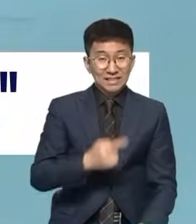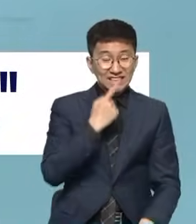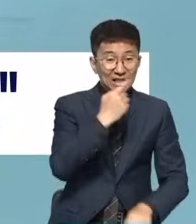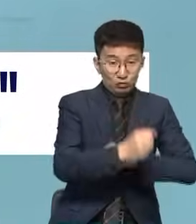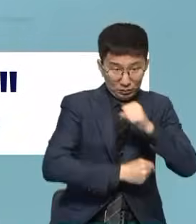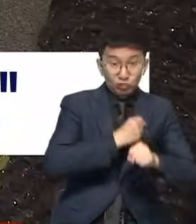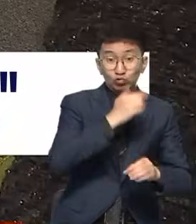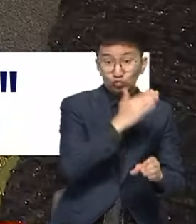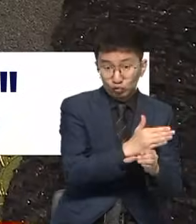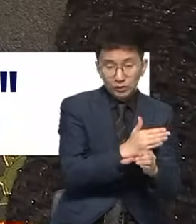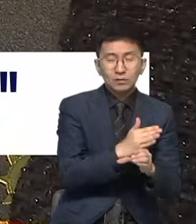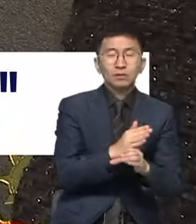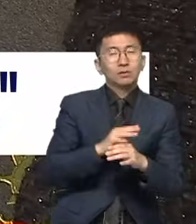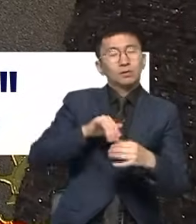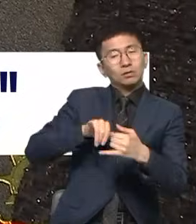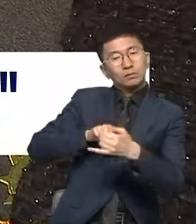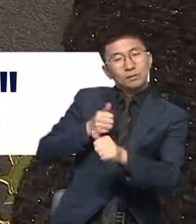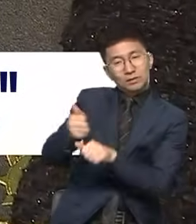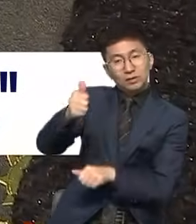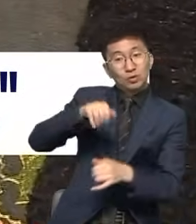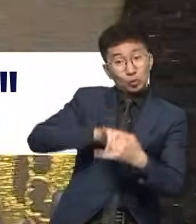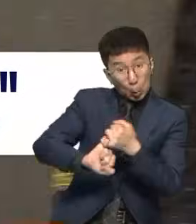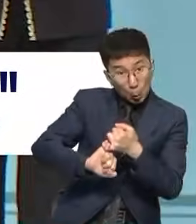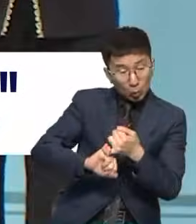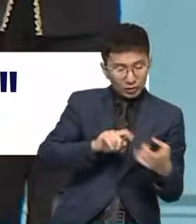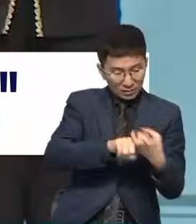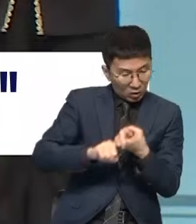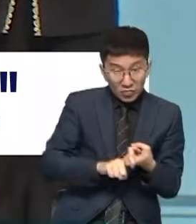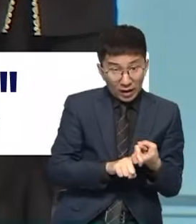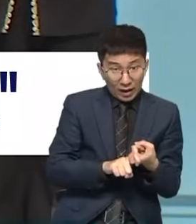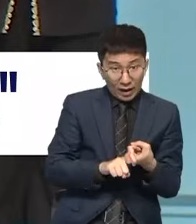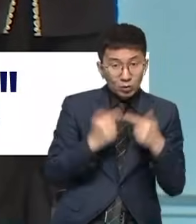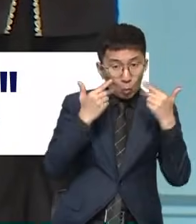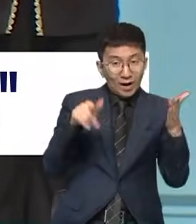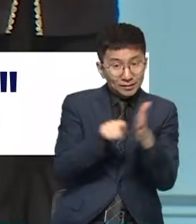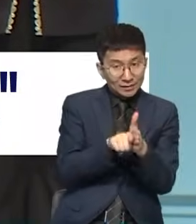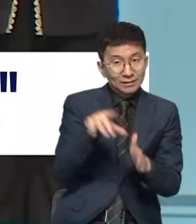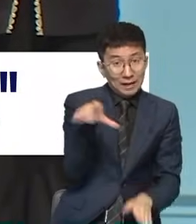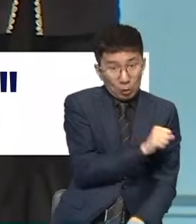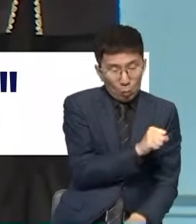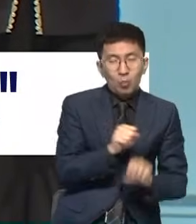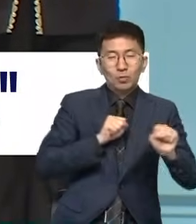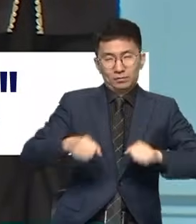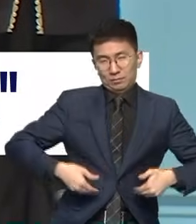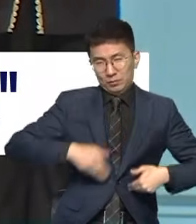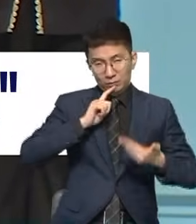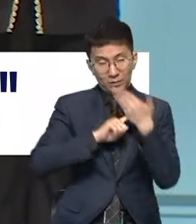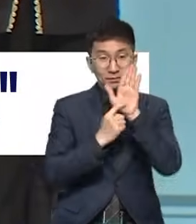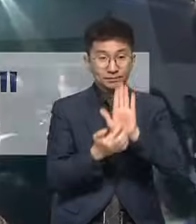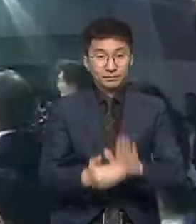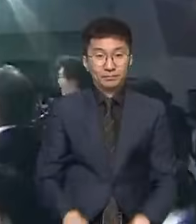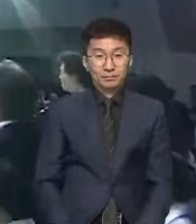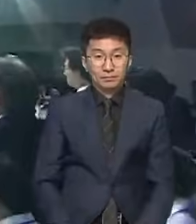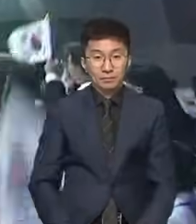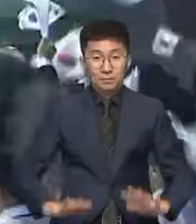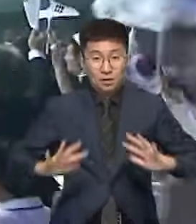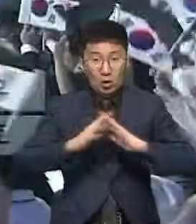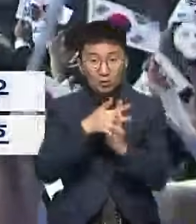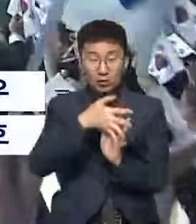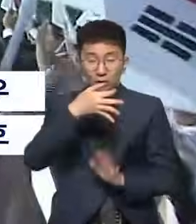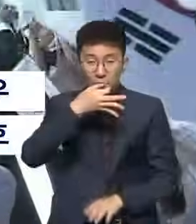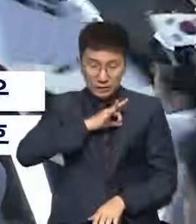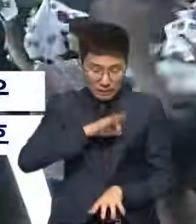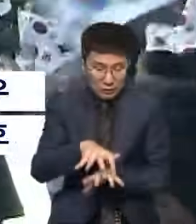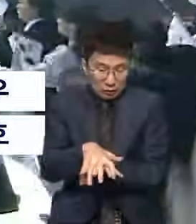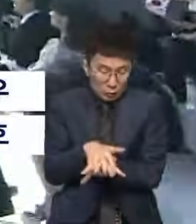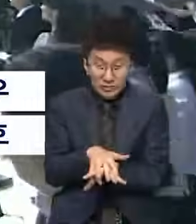승리한다는 믿음과 확신, 힘을 모으는 연대의 정신이 중요하다고 강조했습니다. 건설 카르텔 혁파와 킬러